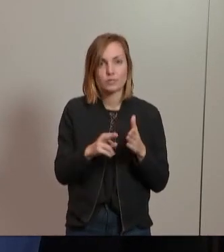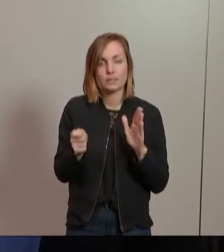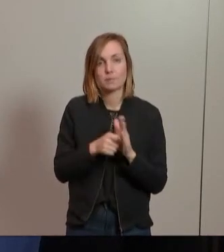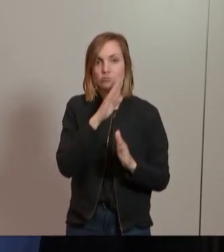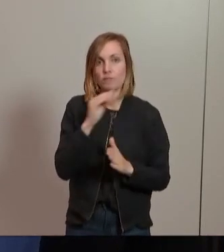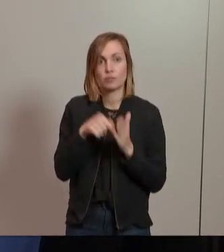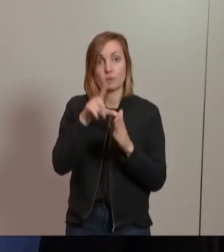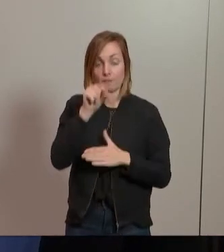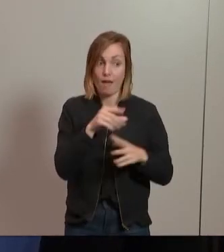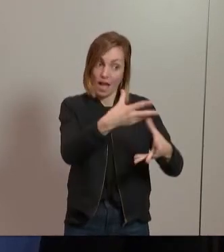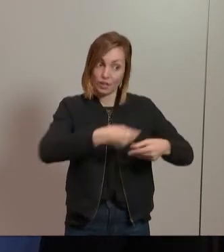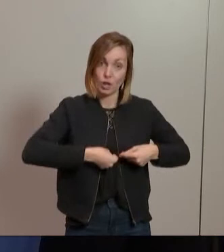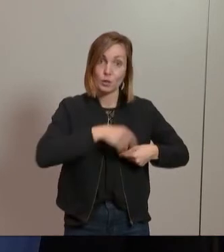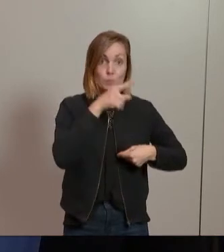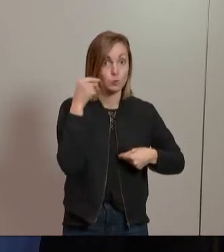2020.